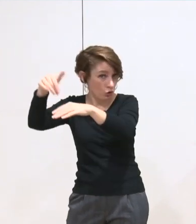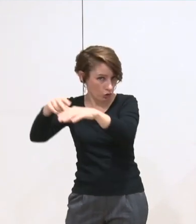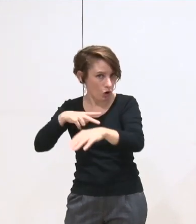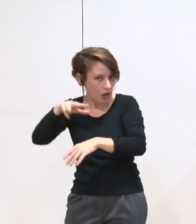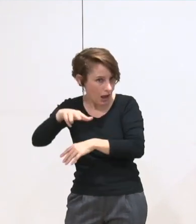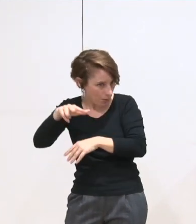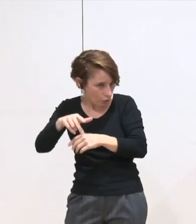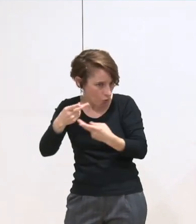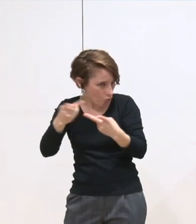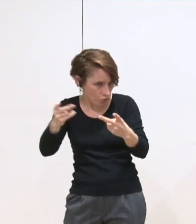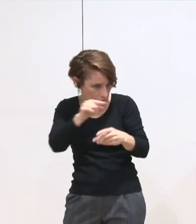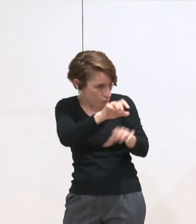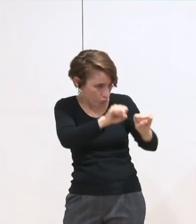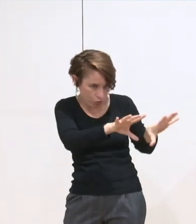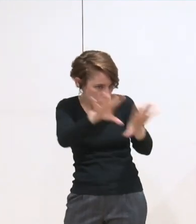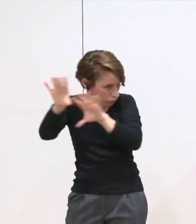à fait heureux.